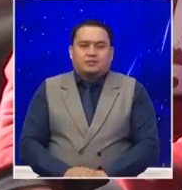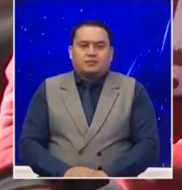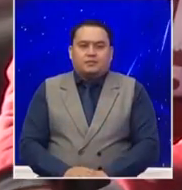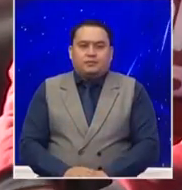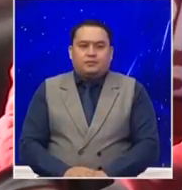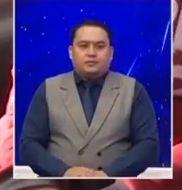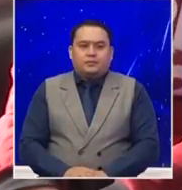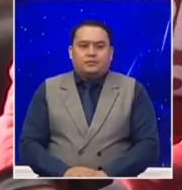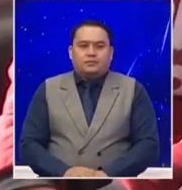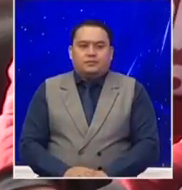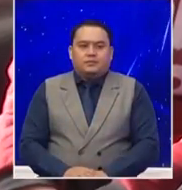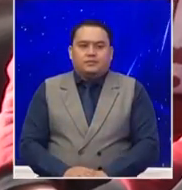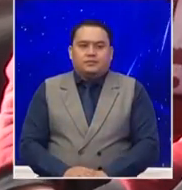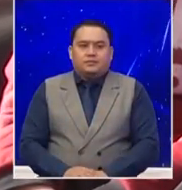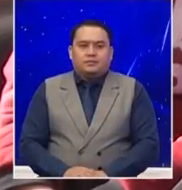Учет пен.